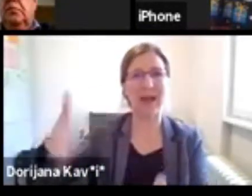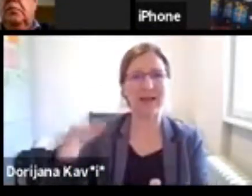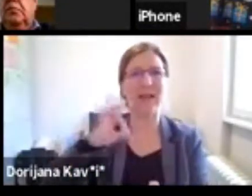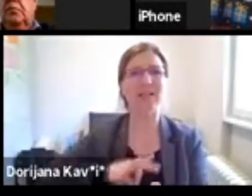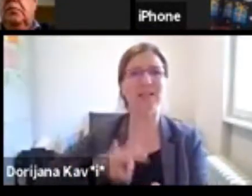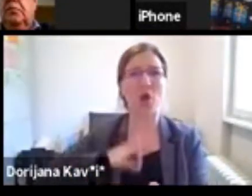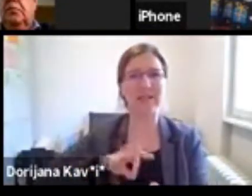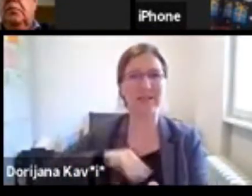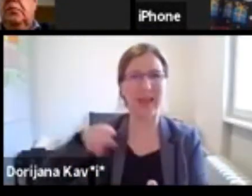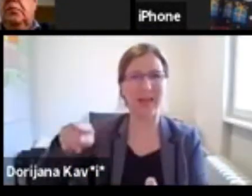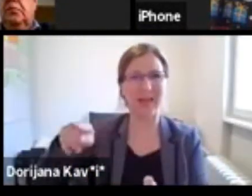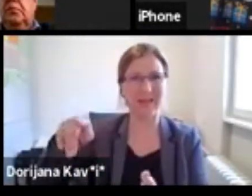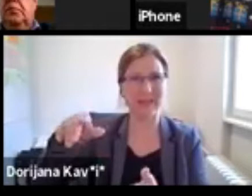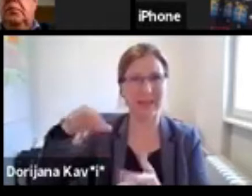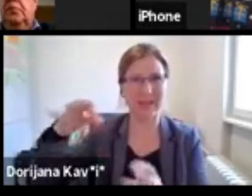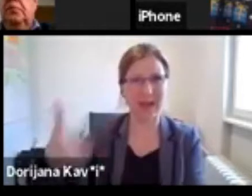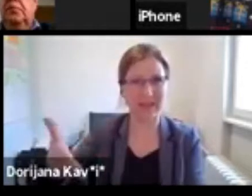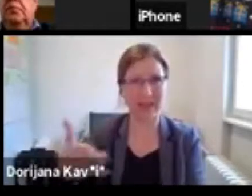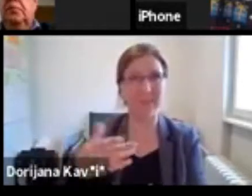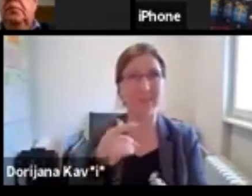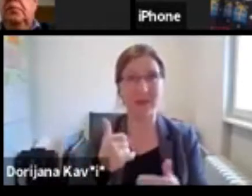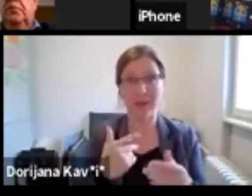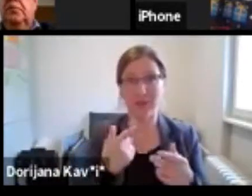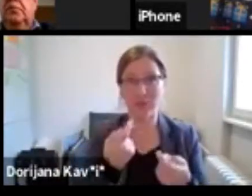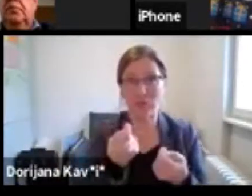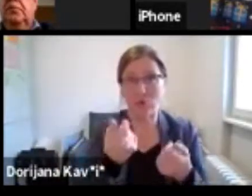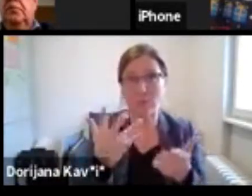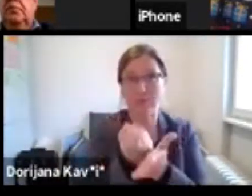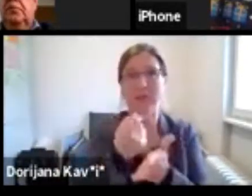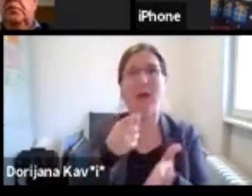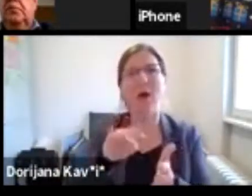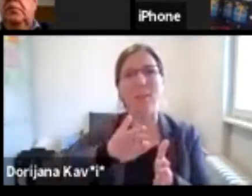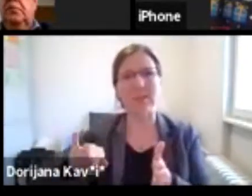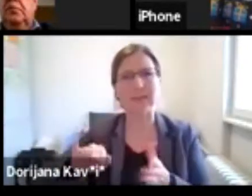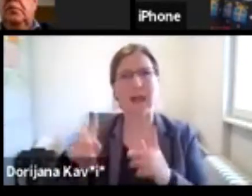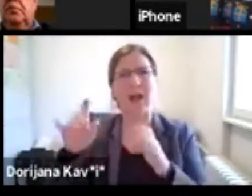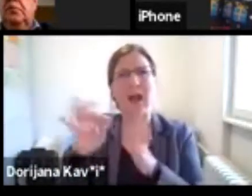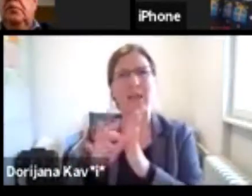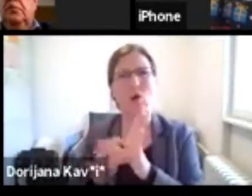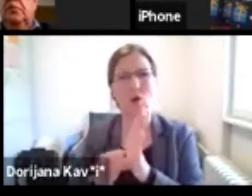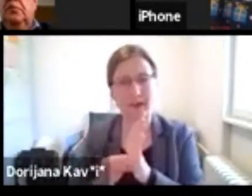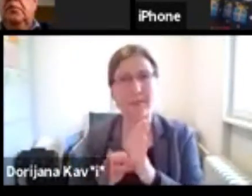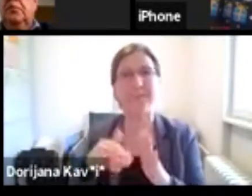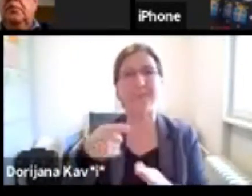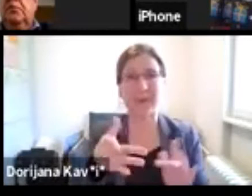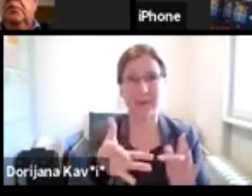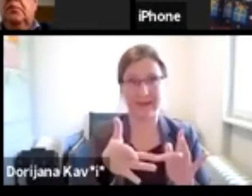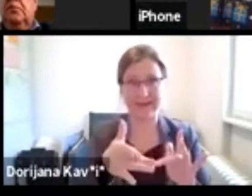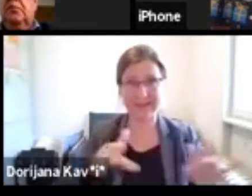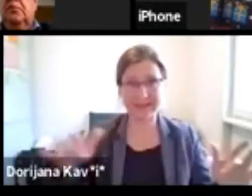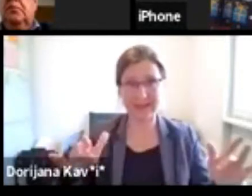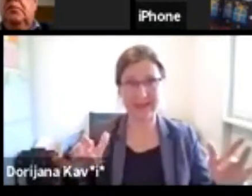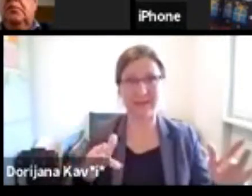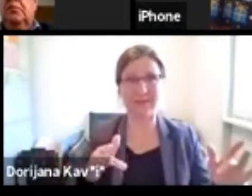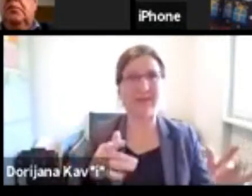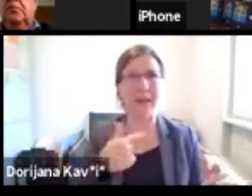za tu prestižnu Europsku nagradu u našoj branši u kategoriji izvanredan tim. U online glasanju široke publike smo dobili